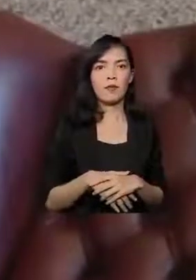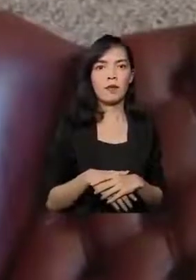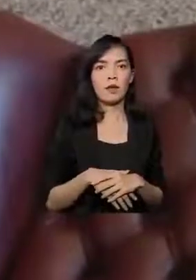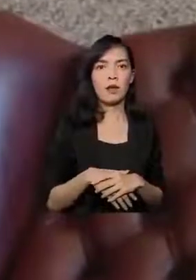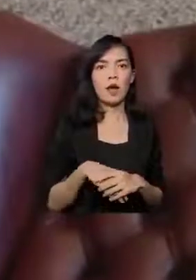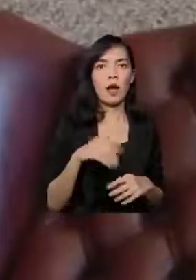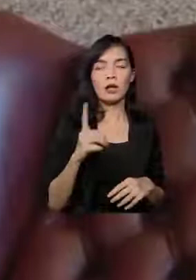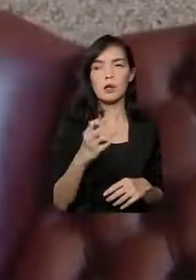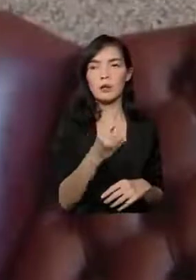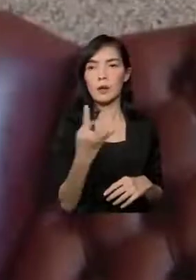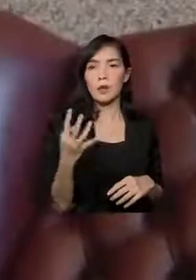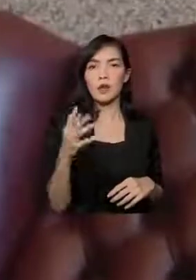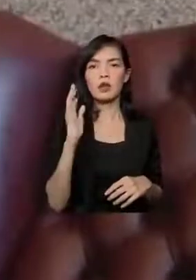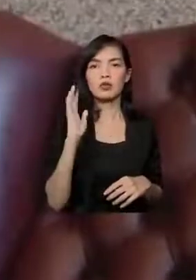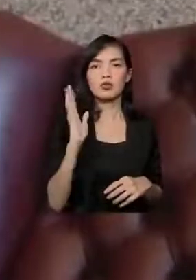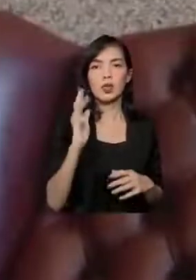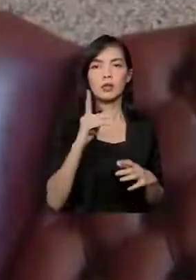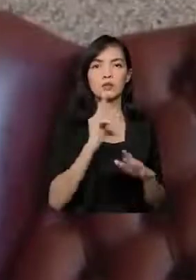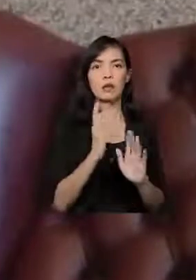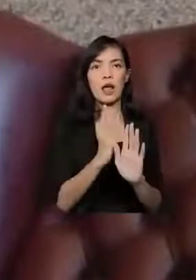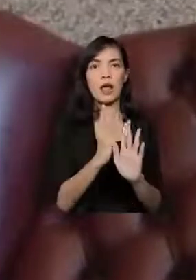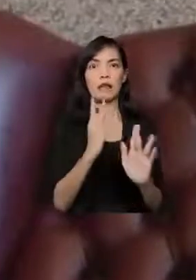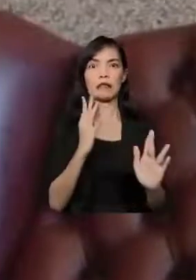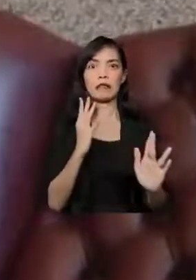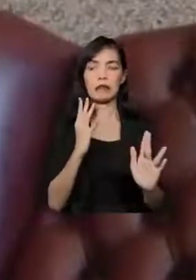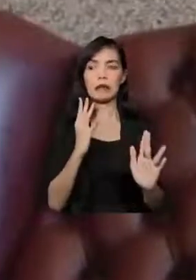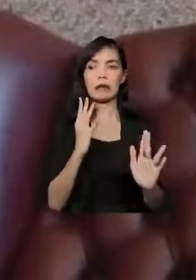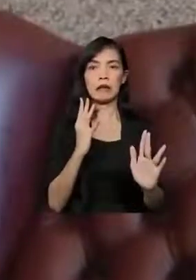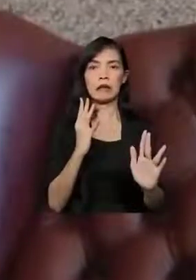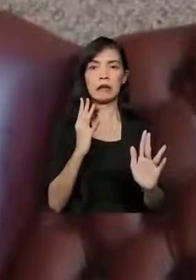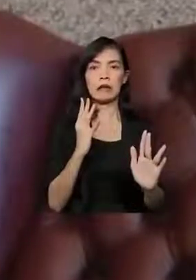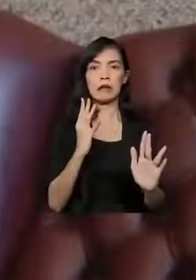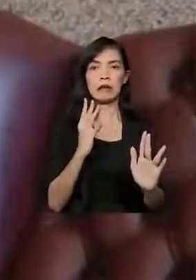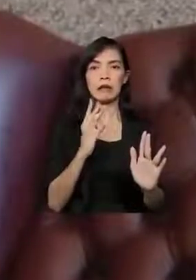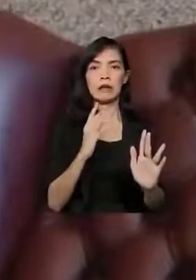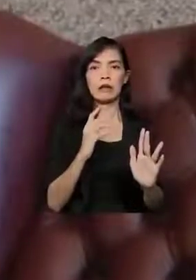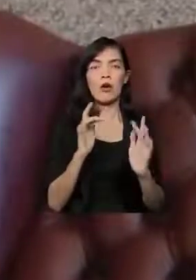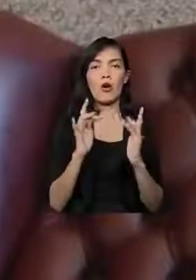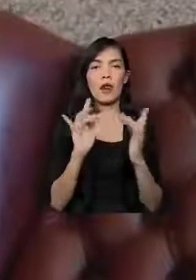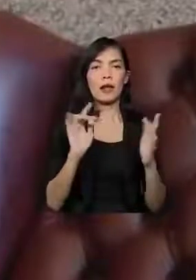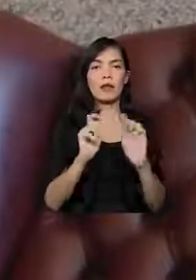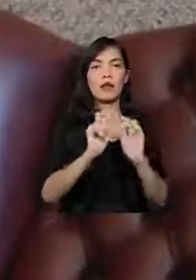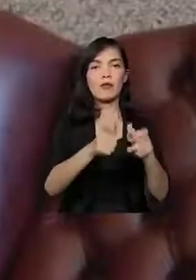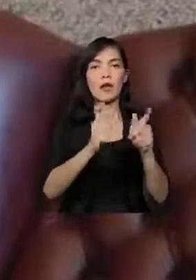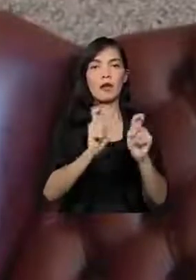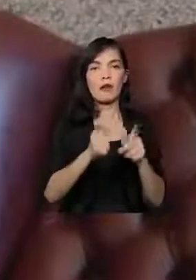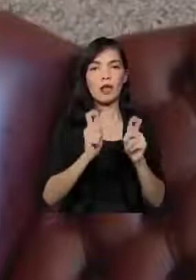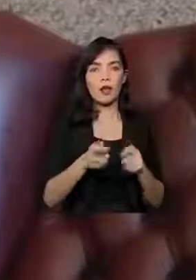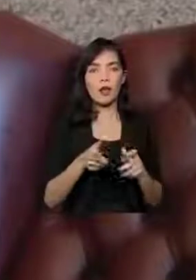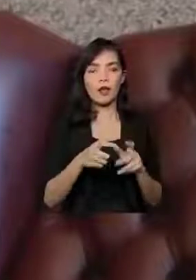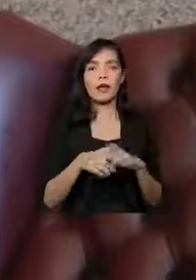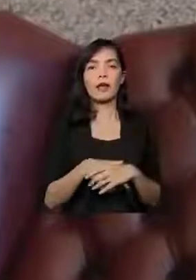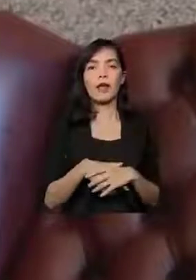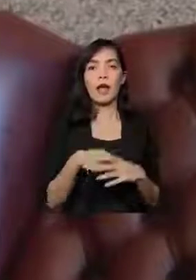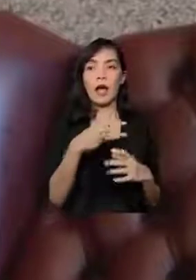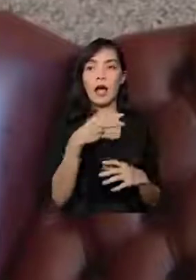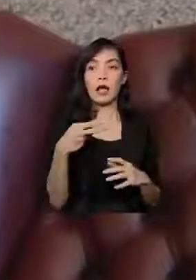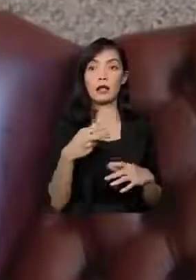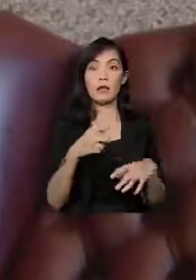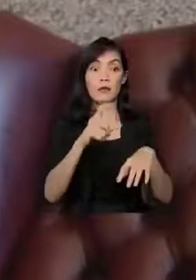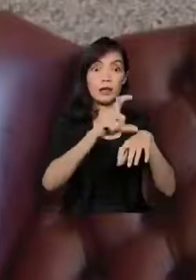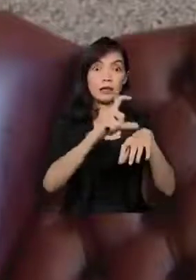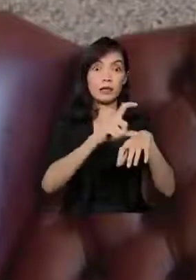orang yang sudah mengantri itu dilakukan pendaftaran secara online Jadi sebelum